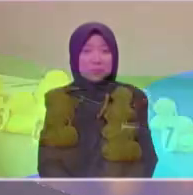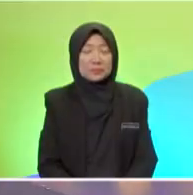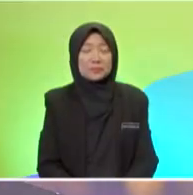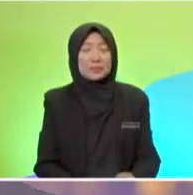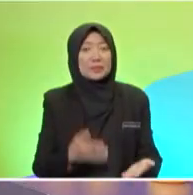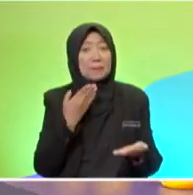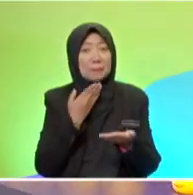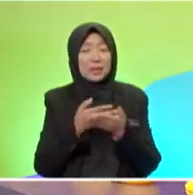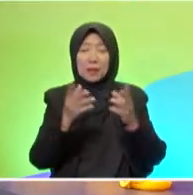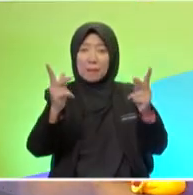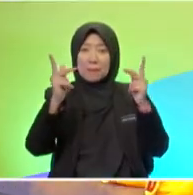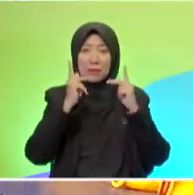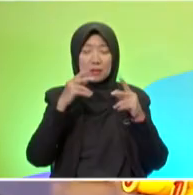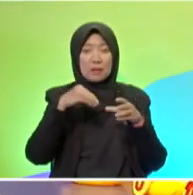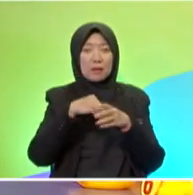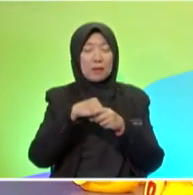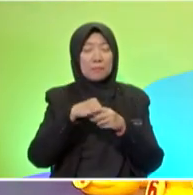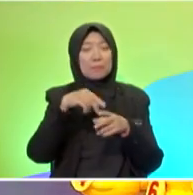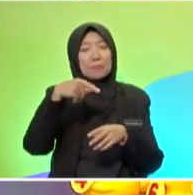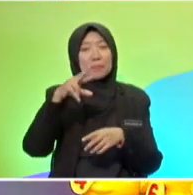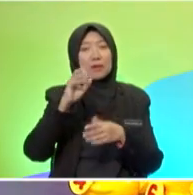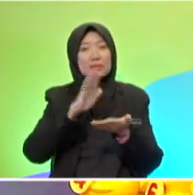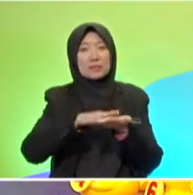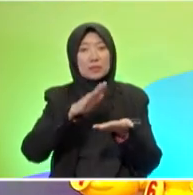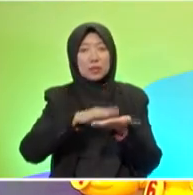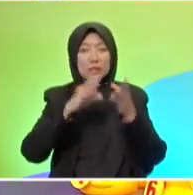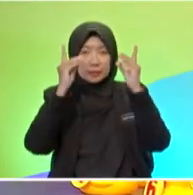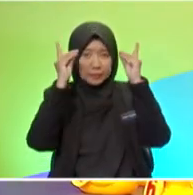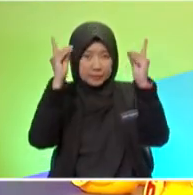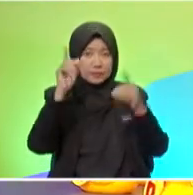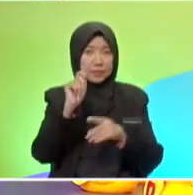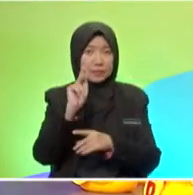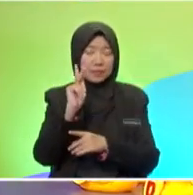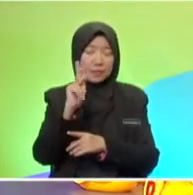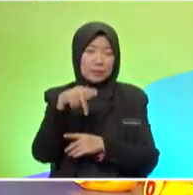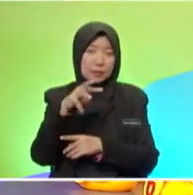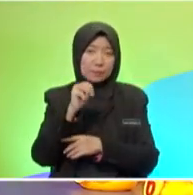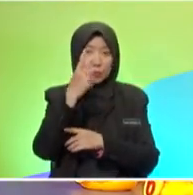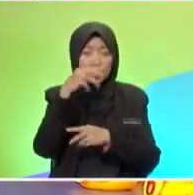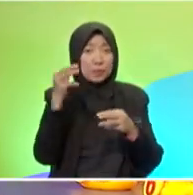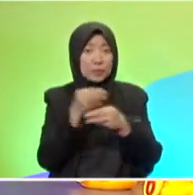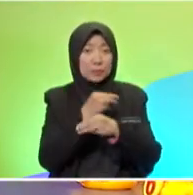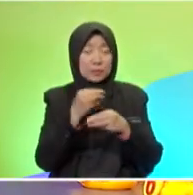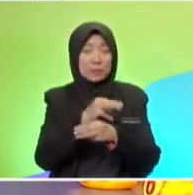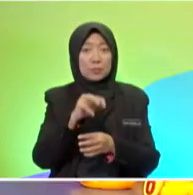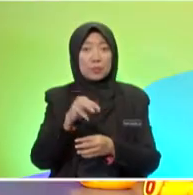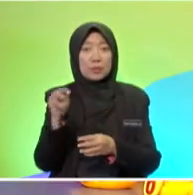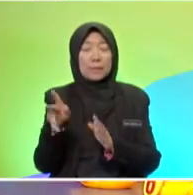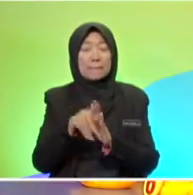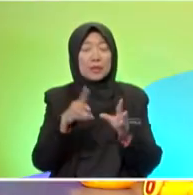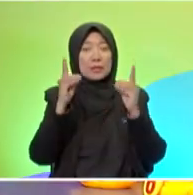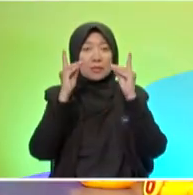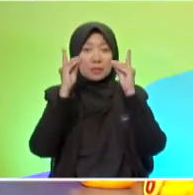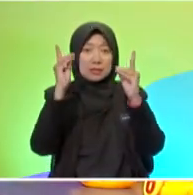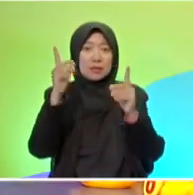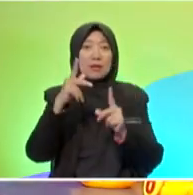Baik, kembali kita dalam slot prasekolah di Didik TV KPM. Hari ini kita belajar tentang matematik untuk murid-murid pendidikan khas.